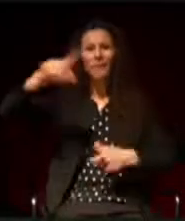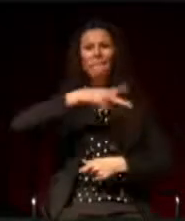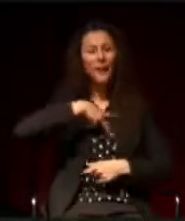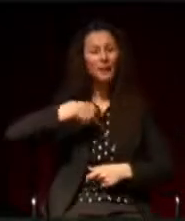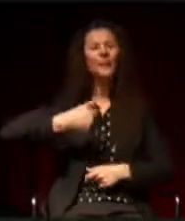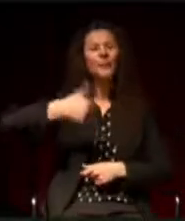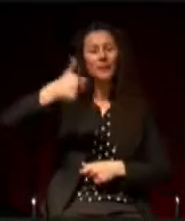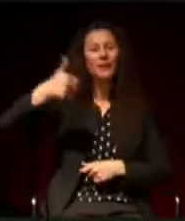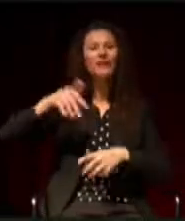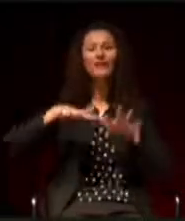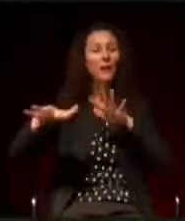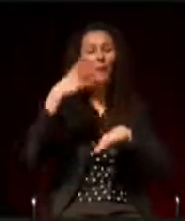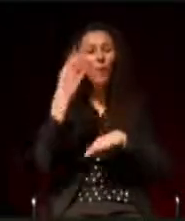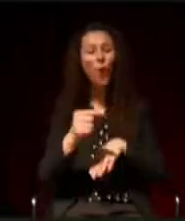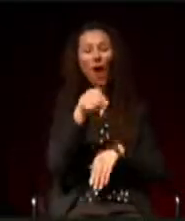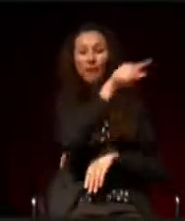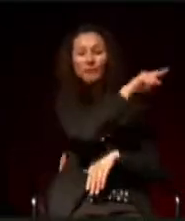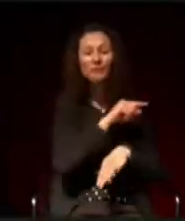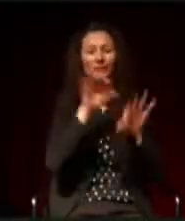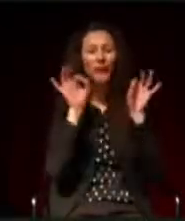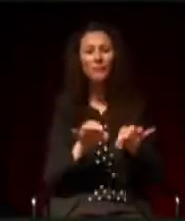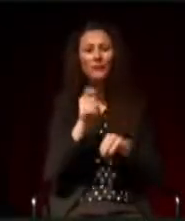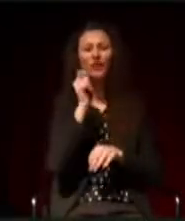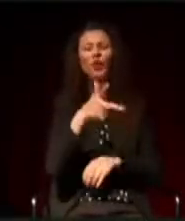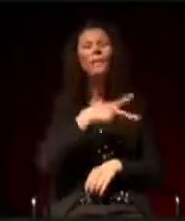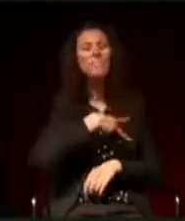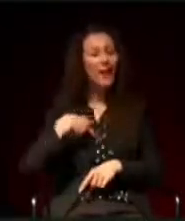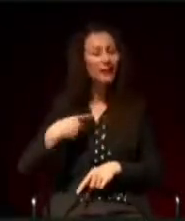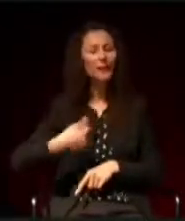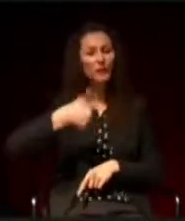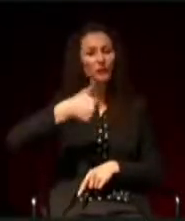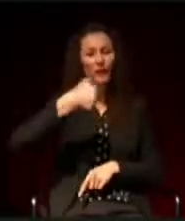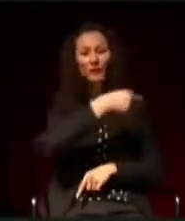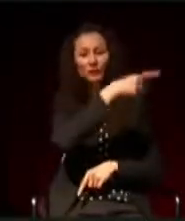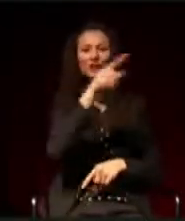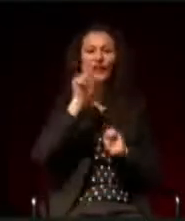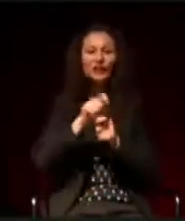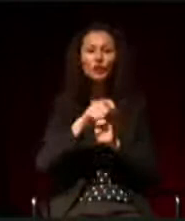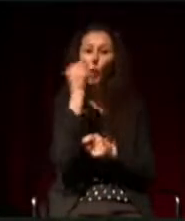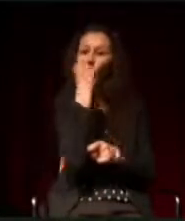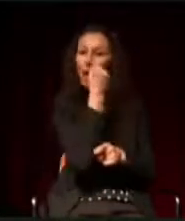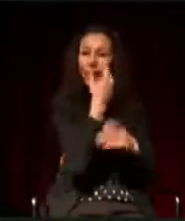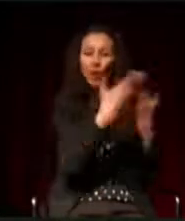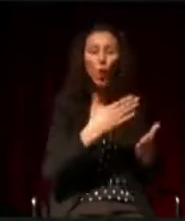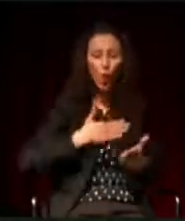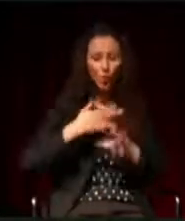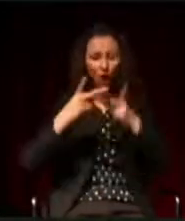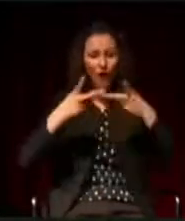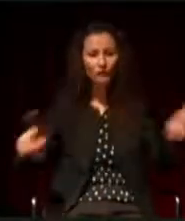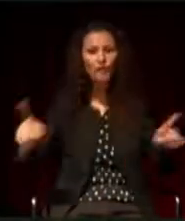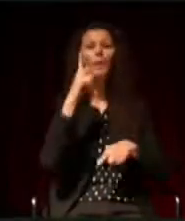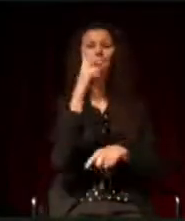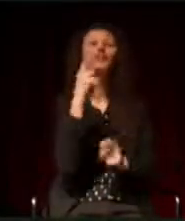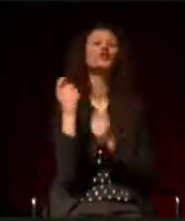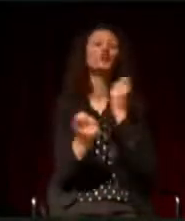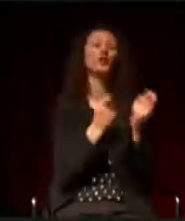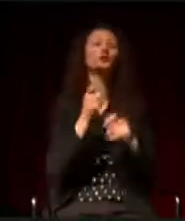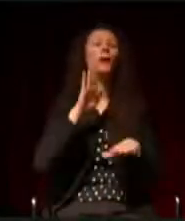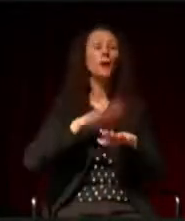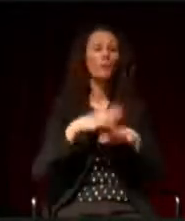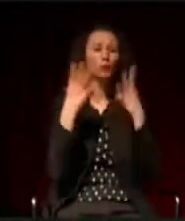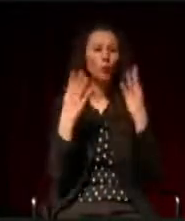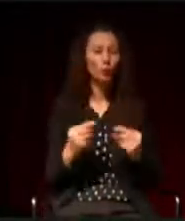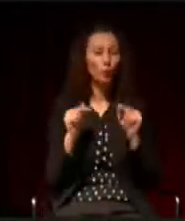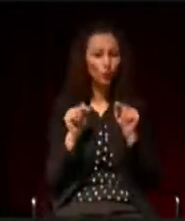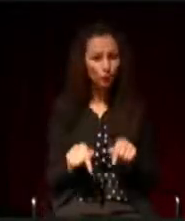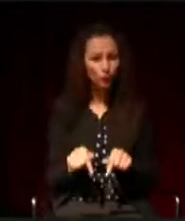başkanlarımızın, depremden etkilenen diğer ilçe belediye başkanlarımızın işini kolaylaştıracak, onların önünü açacak bir çalışma yapmış